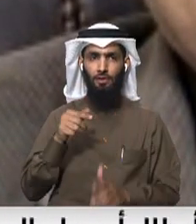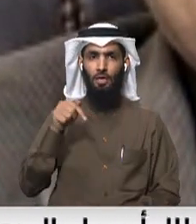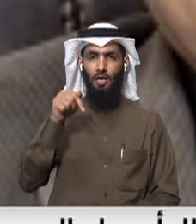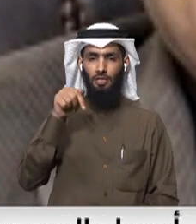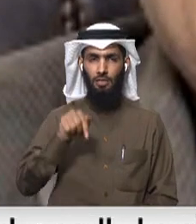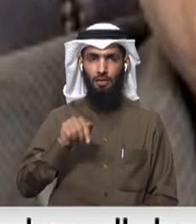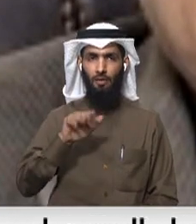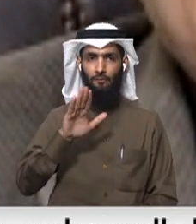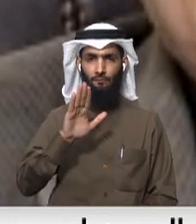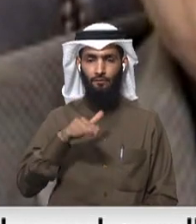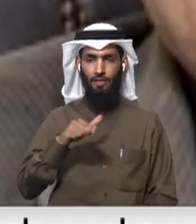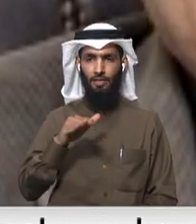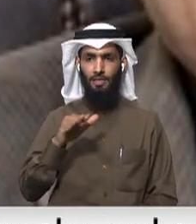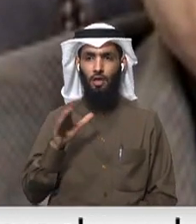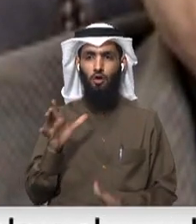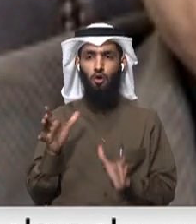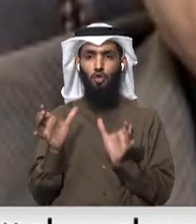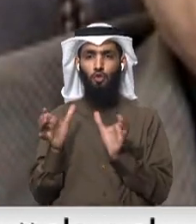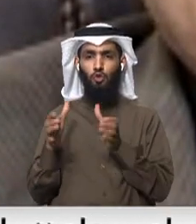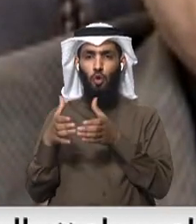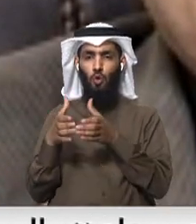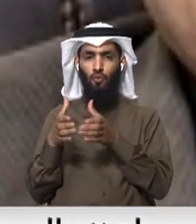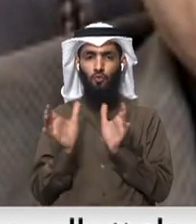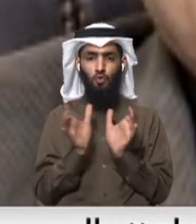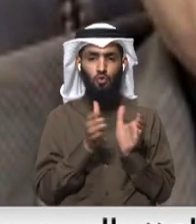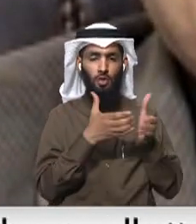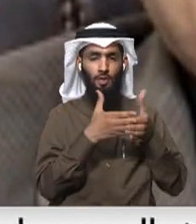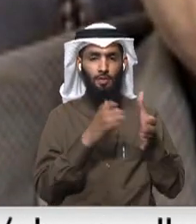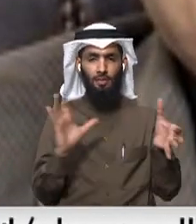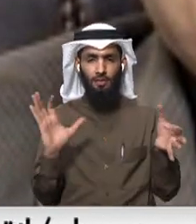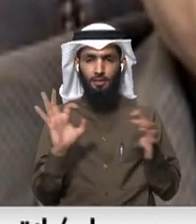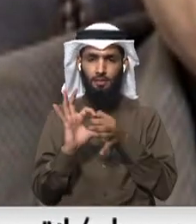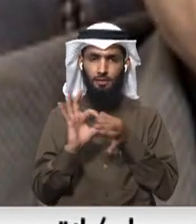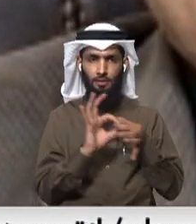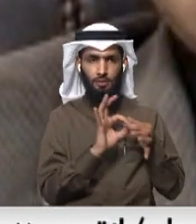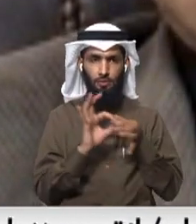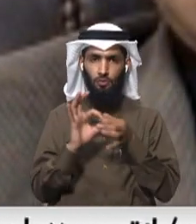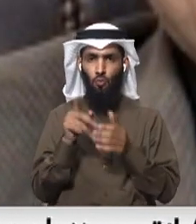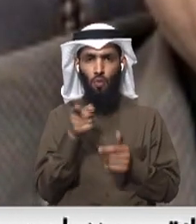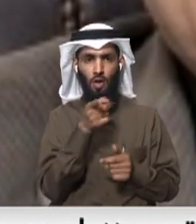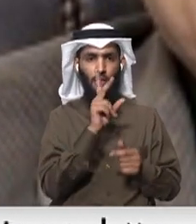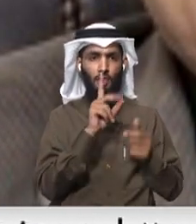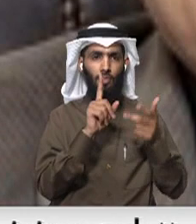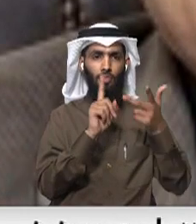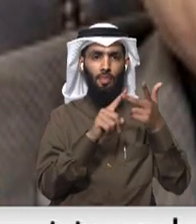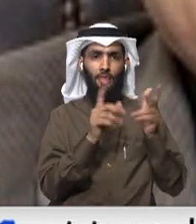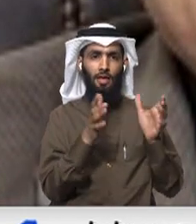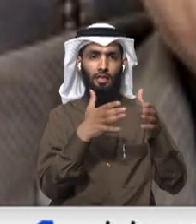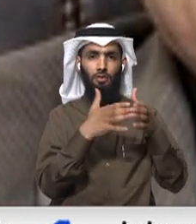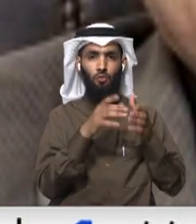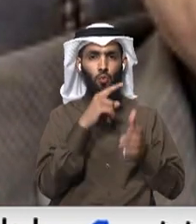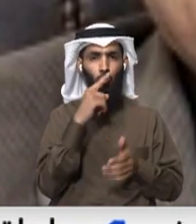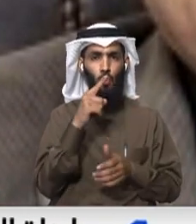تشكيل تحالف ائتلافي من جهة والحديث عن تزوير وطعن في النتائج من جهة أخرى؟